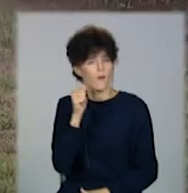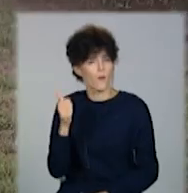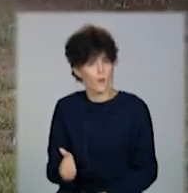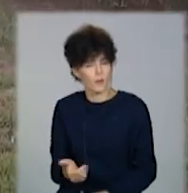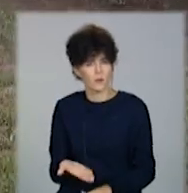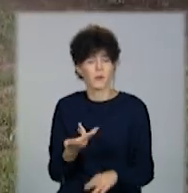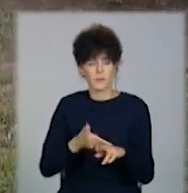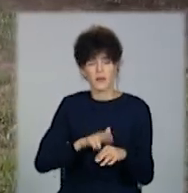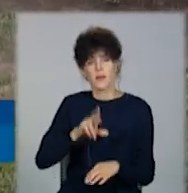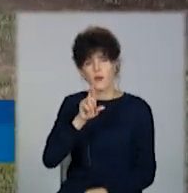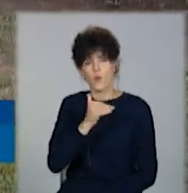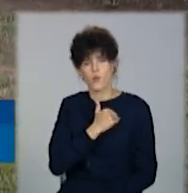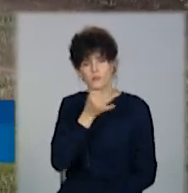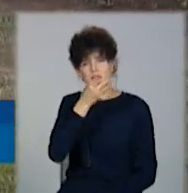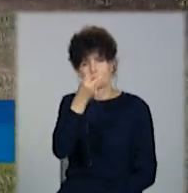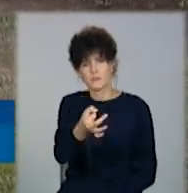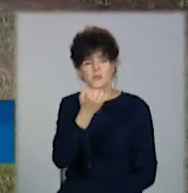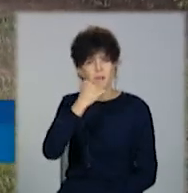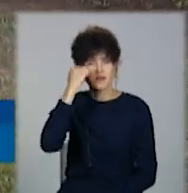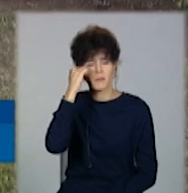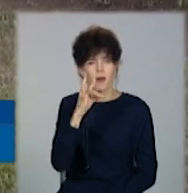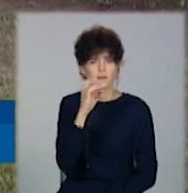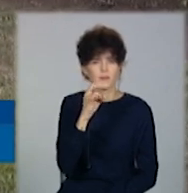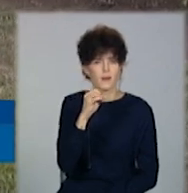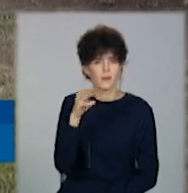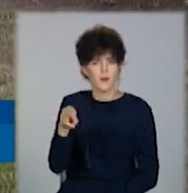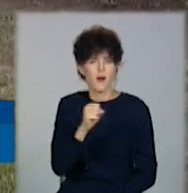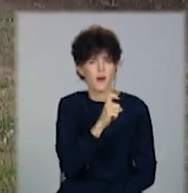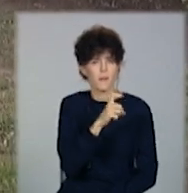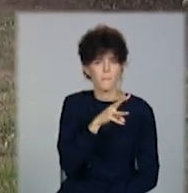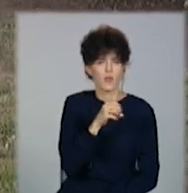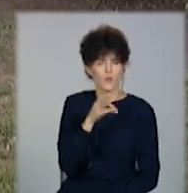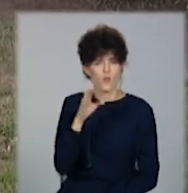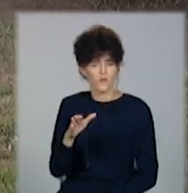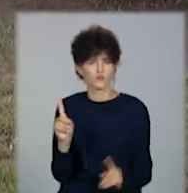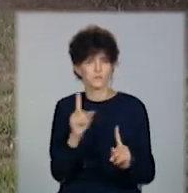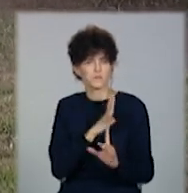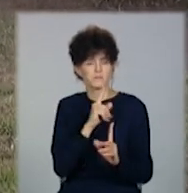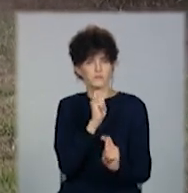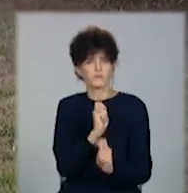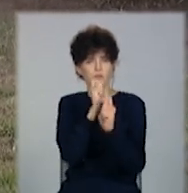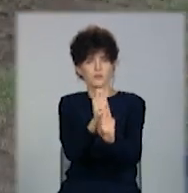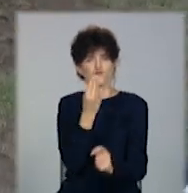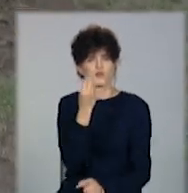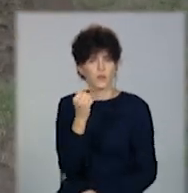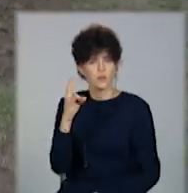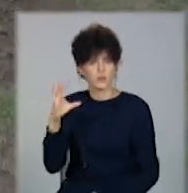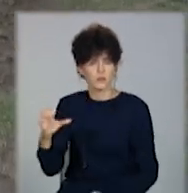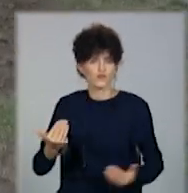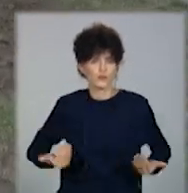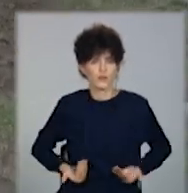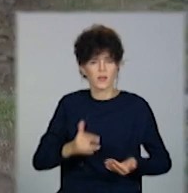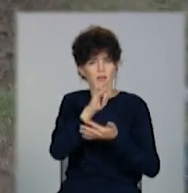благодарю Рената Леонідовича за те, що він подарував шанс Віки на повноцінне майбутнє. Коли